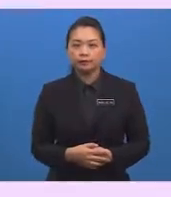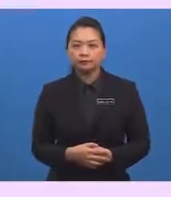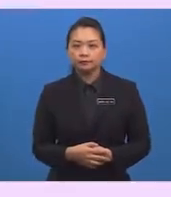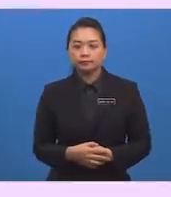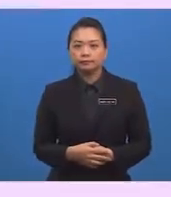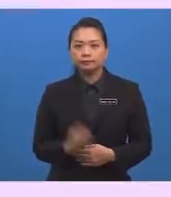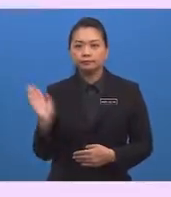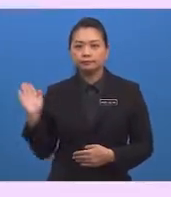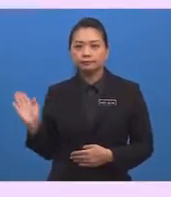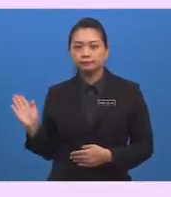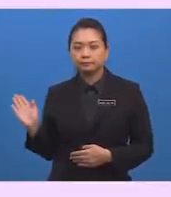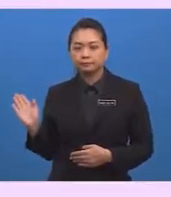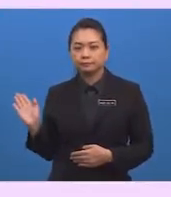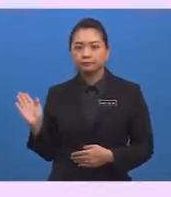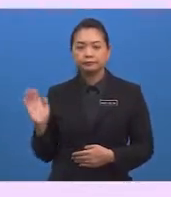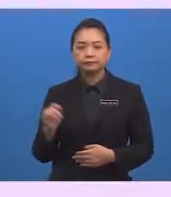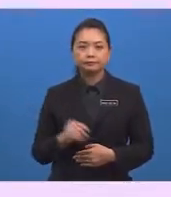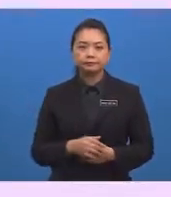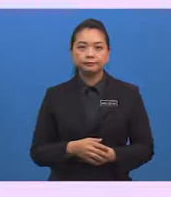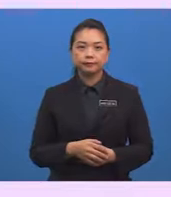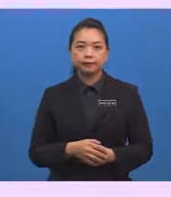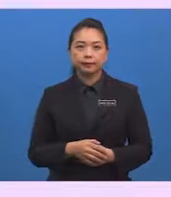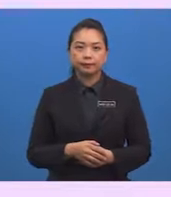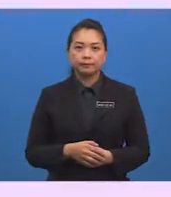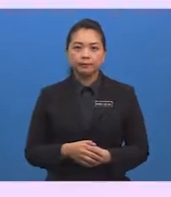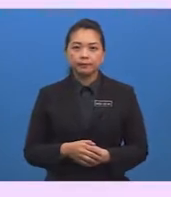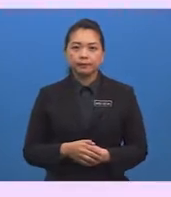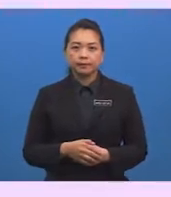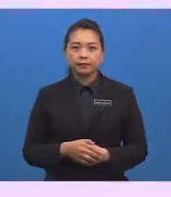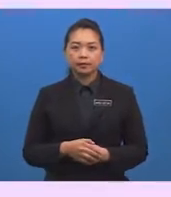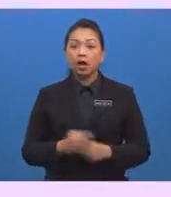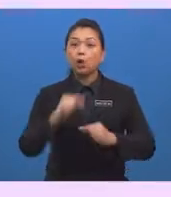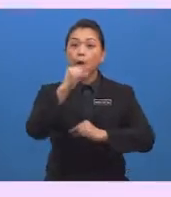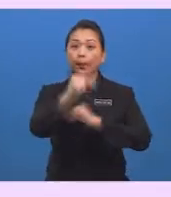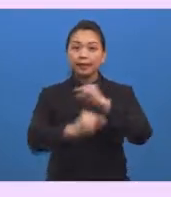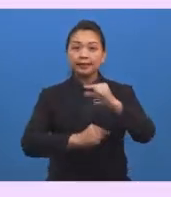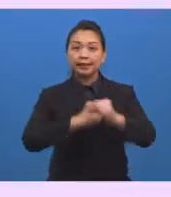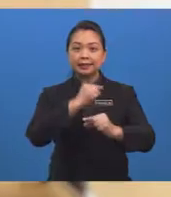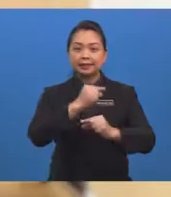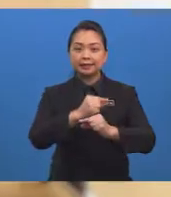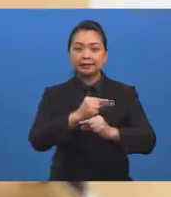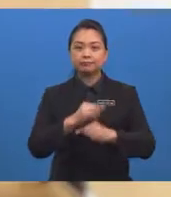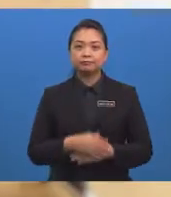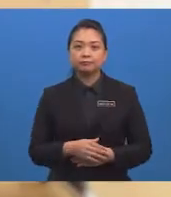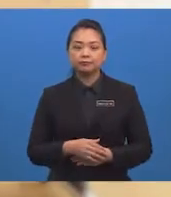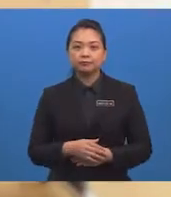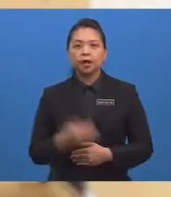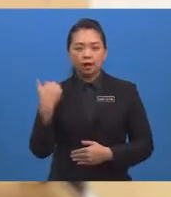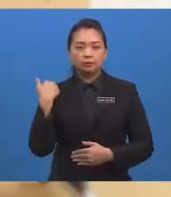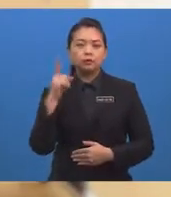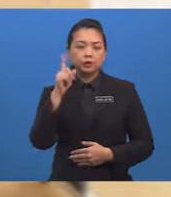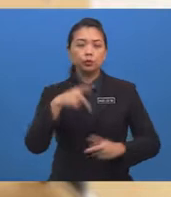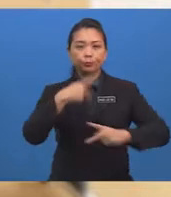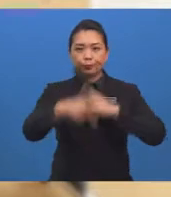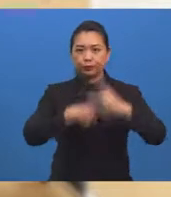Antara cabaran yang terdapat dalam tadbir urus baik adalah globalisasi. Globalisasi merupakan satu